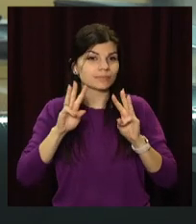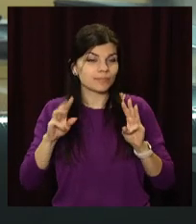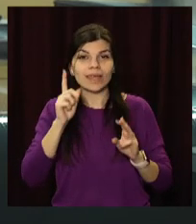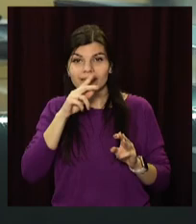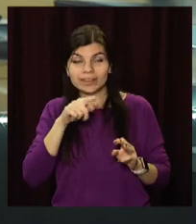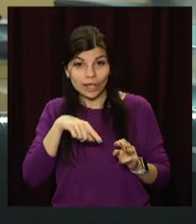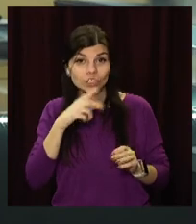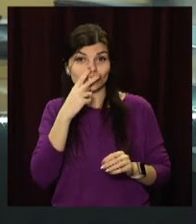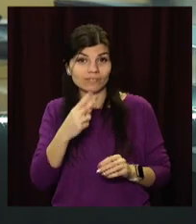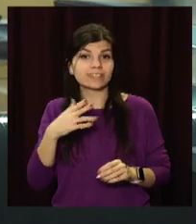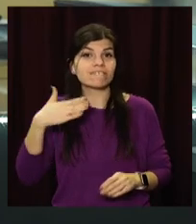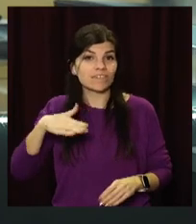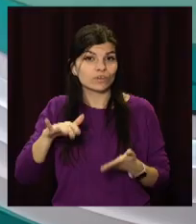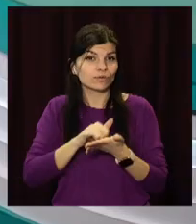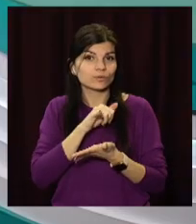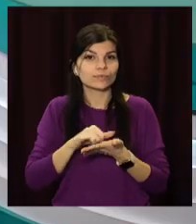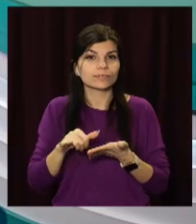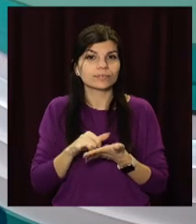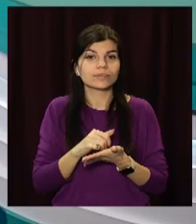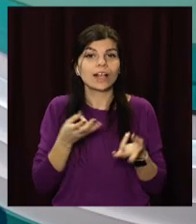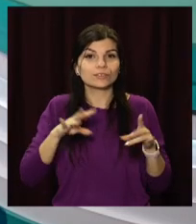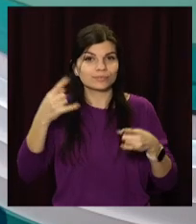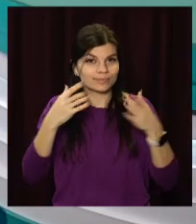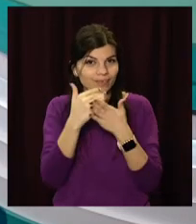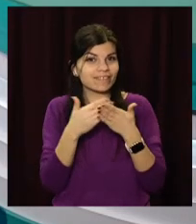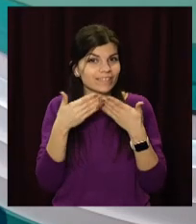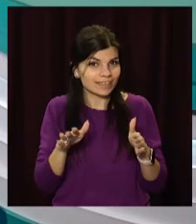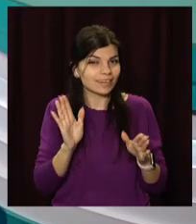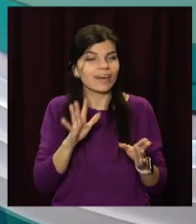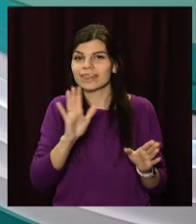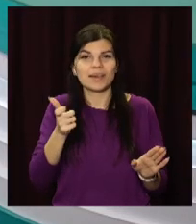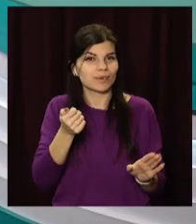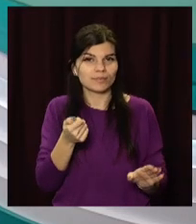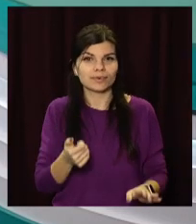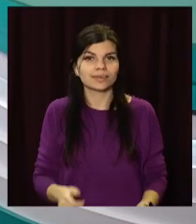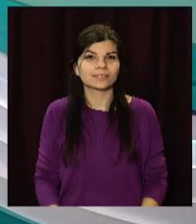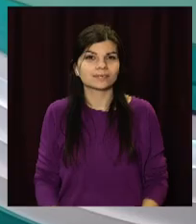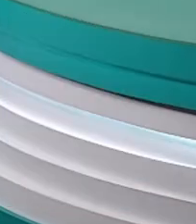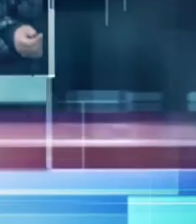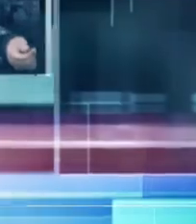соціальних мережах та на нашому YouTube-каналі. Залишайтеся з відкритим та не перемикайте.